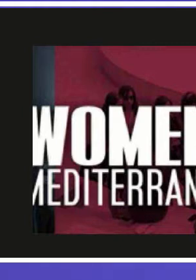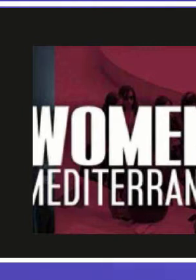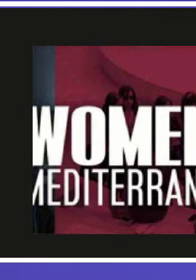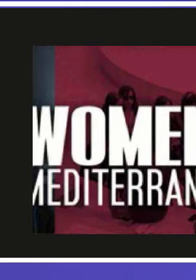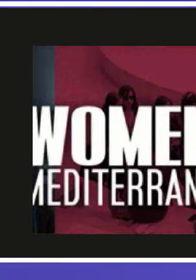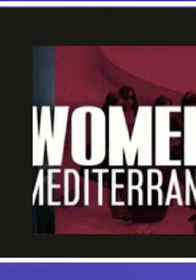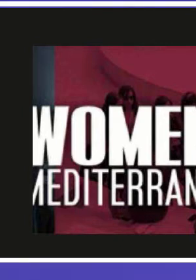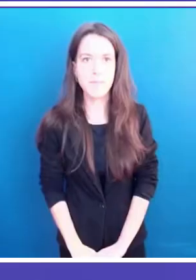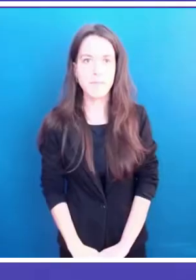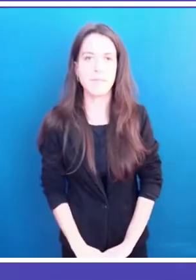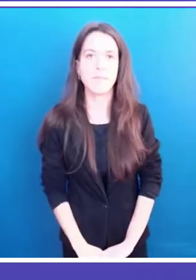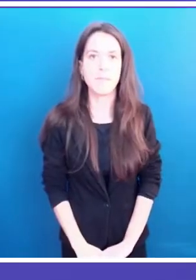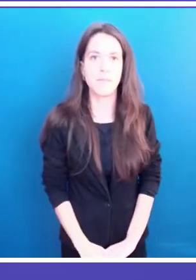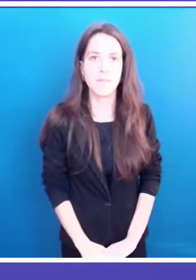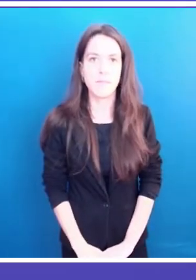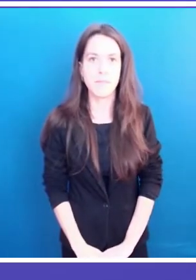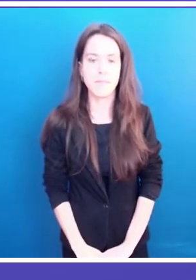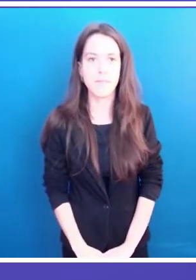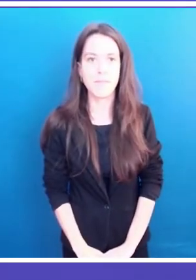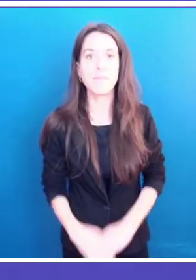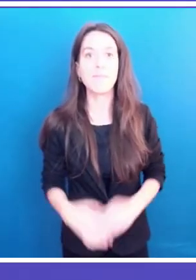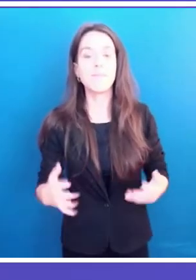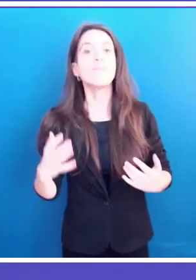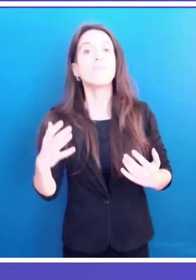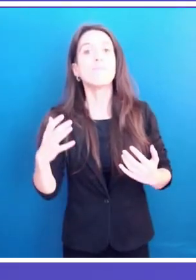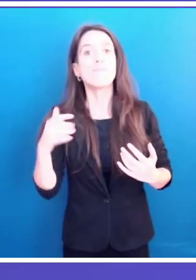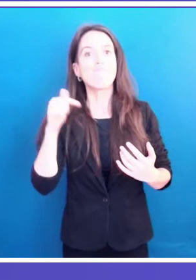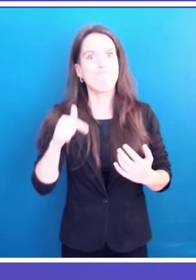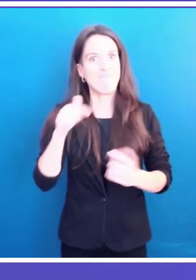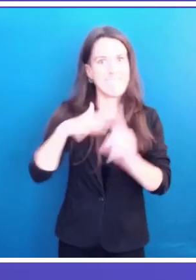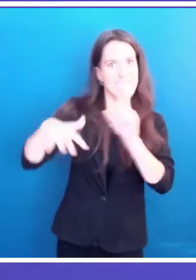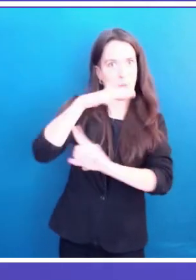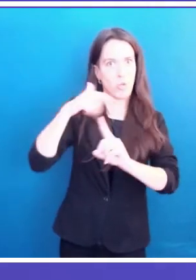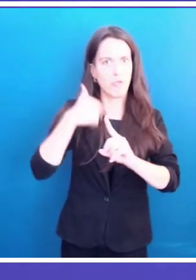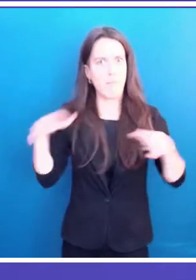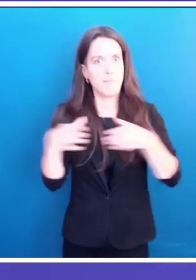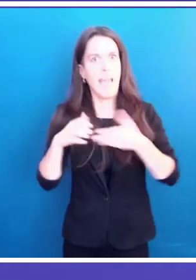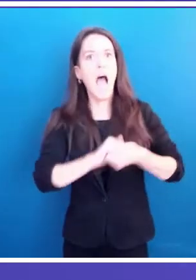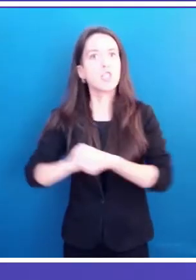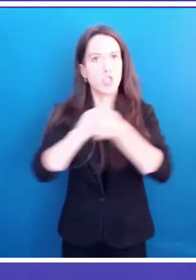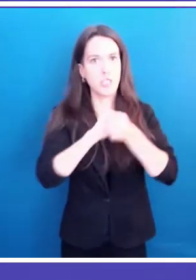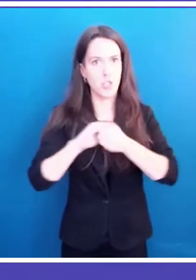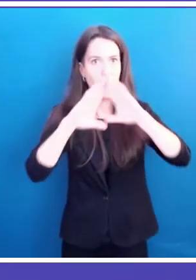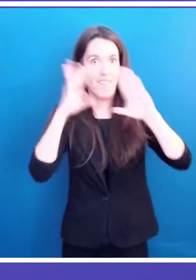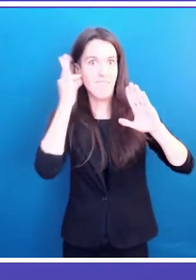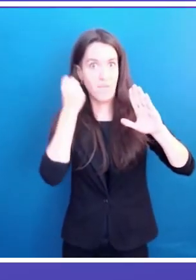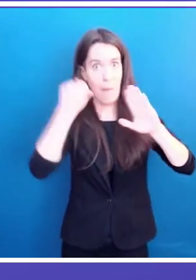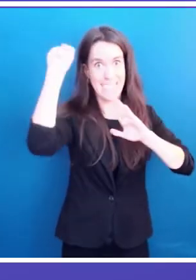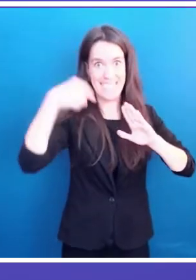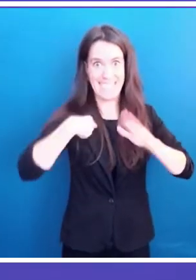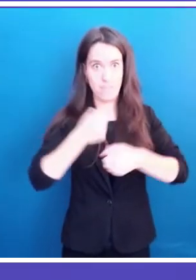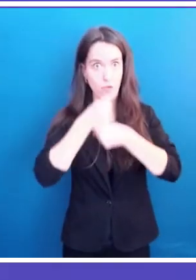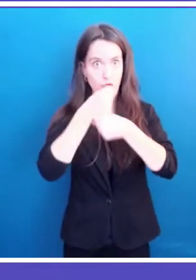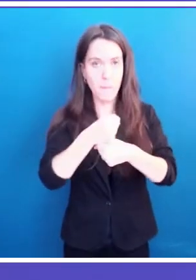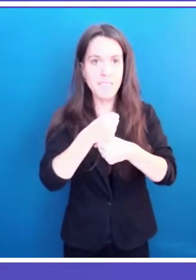لأن في هذه المنطقة نعاني بشكل كبير من المجتمع الذكوري، المجتمع الذكوري الموجود،